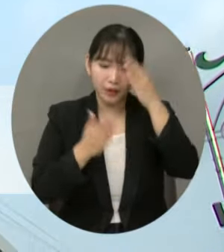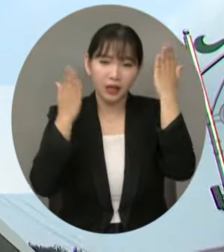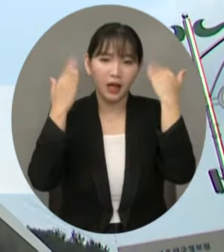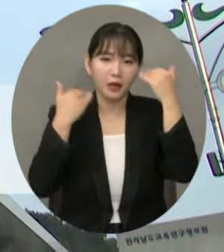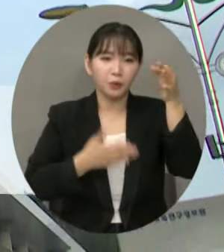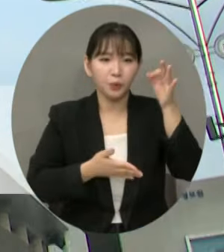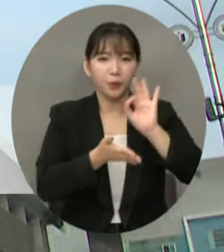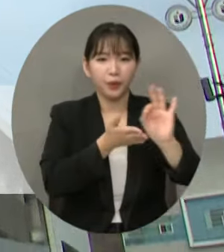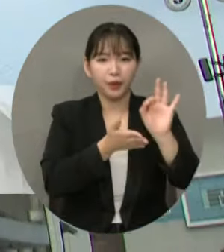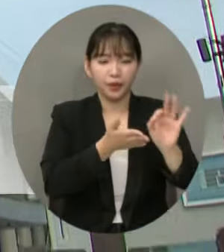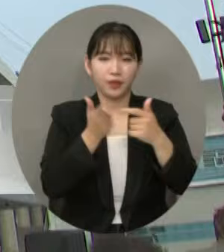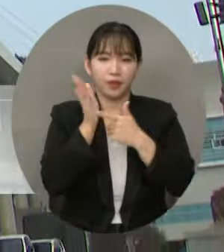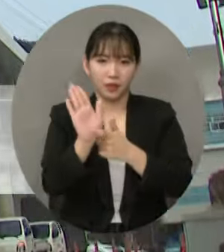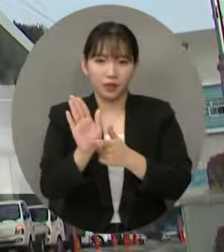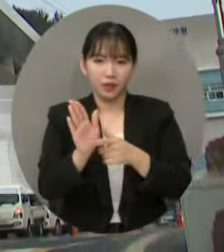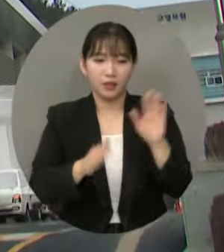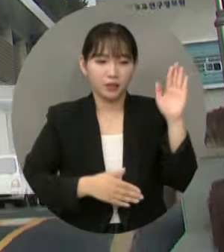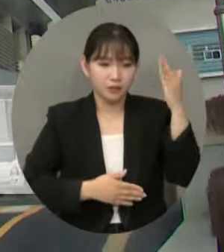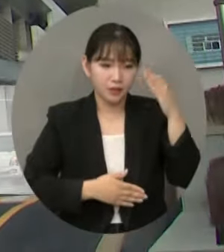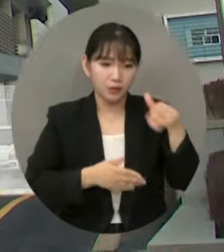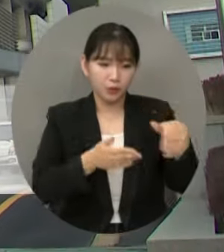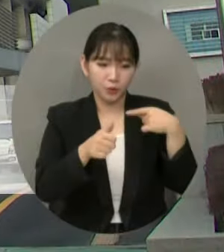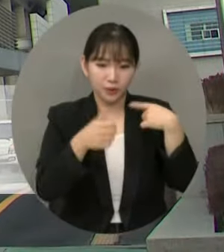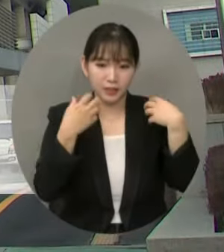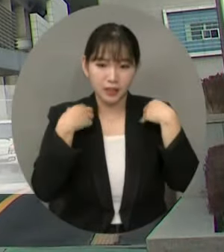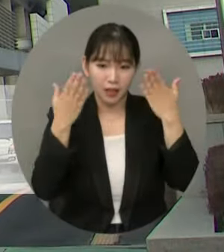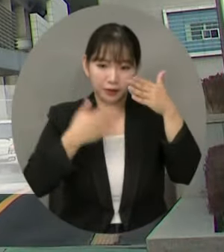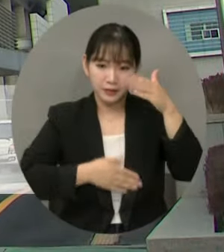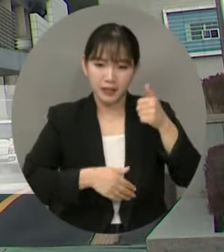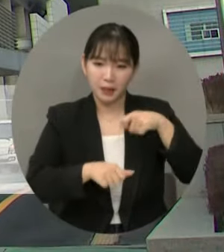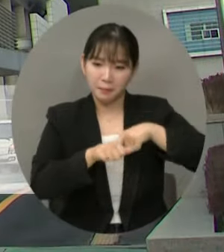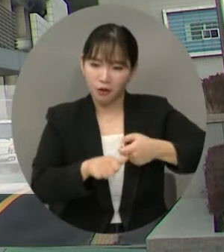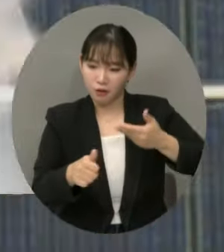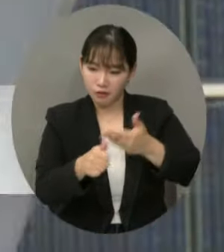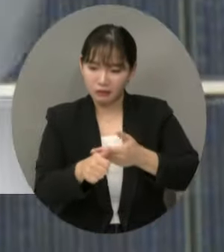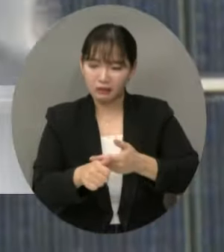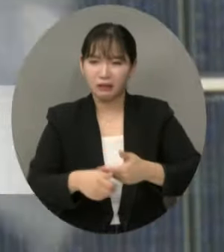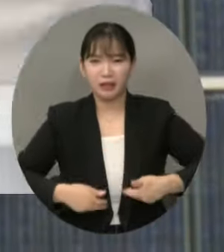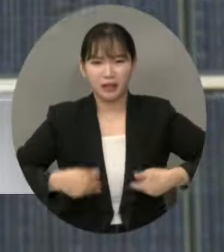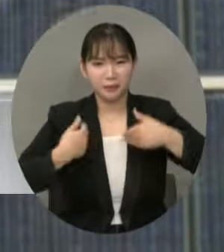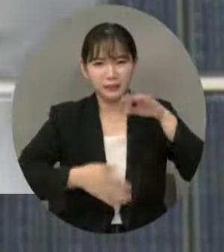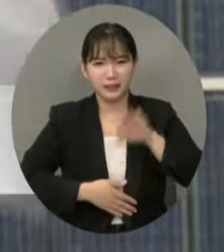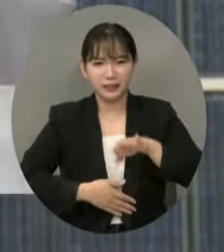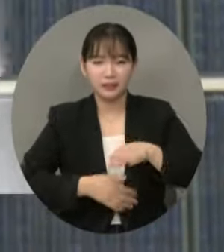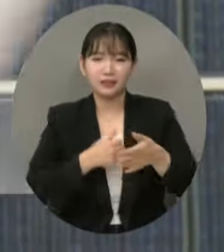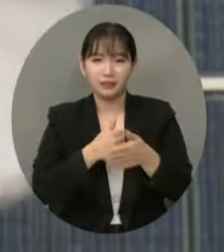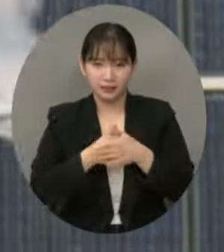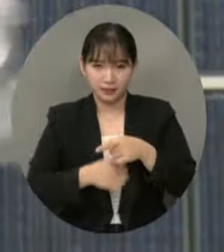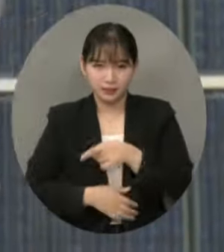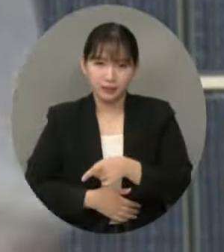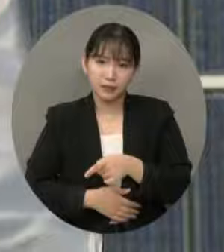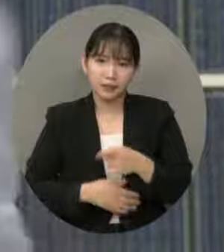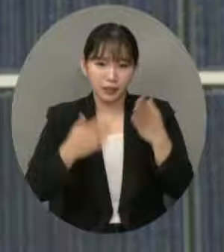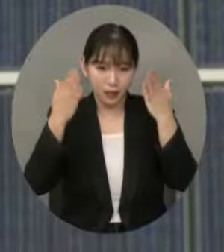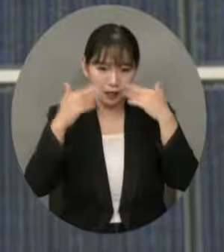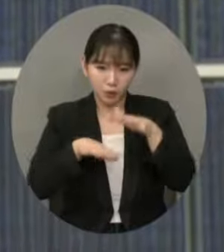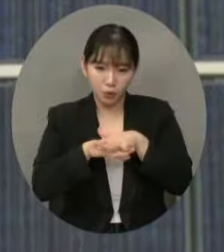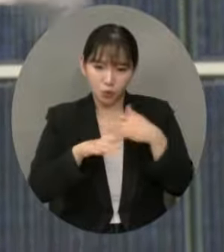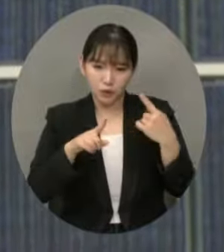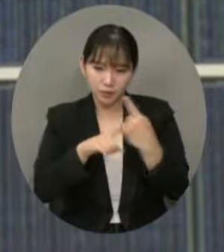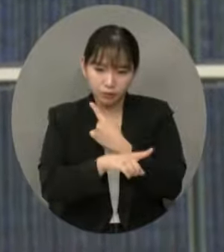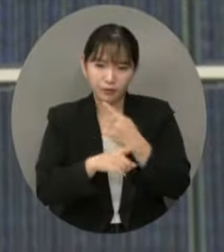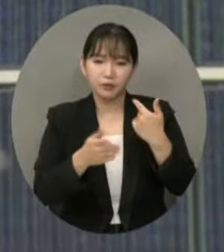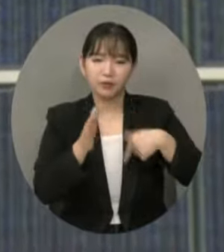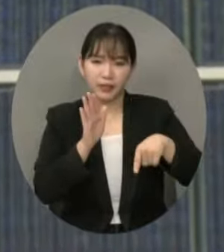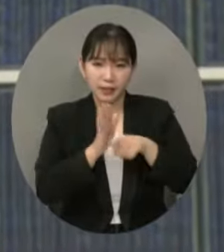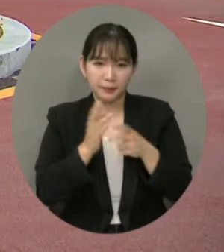집행했다고 밝혔습니다. 또 최근 도교육청이 학교장에게 내린 징계가 솜방망이 처분에 그쳤다며 학교 조직문화 개선을